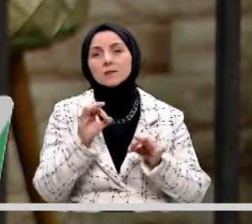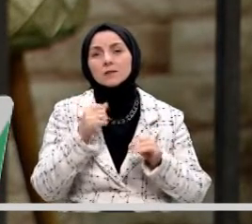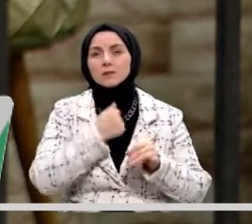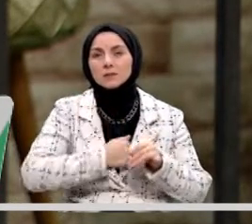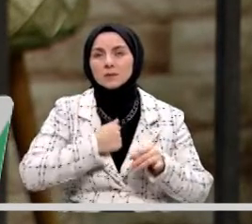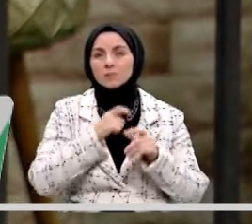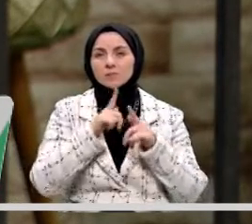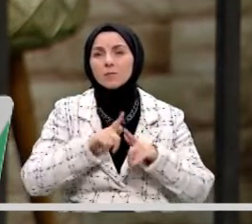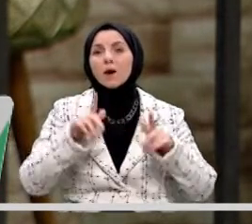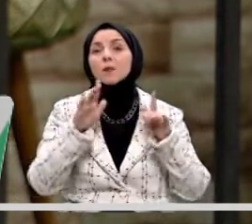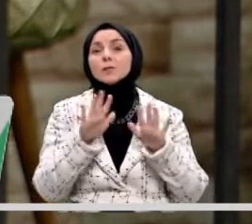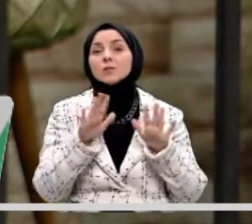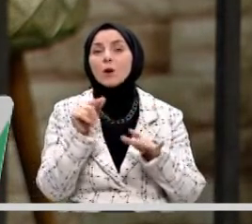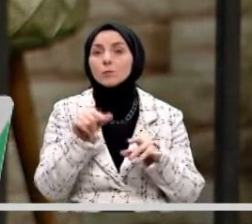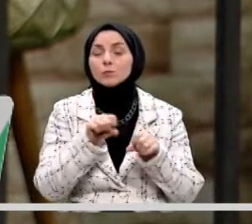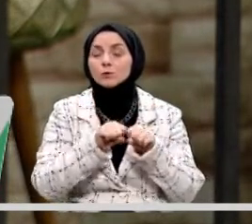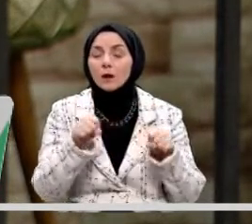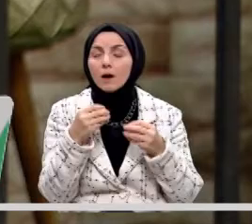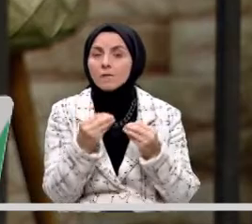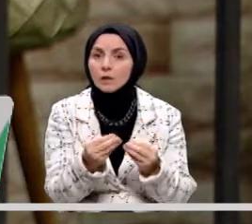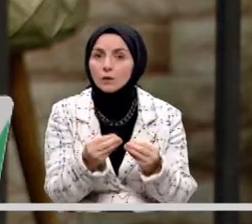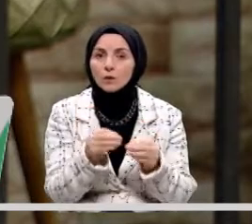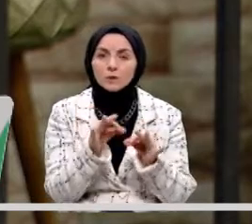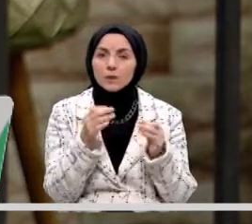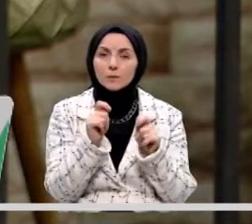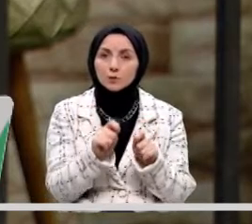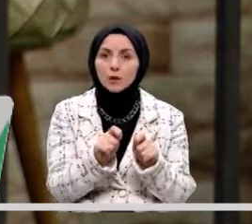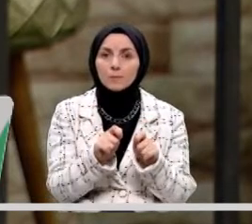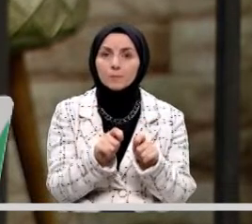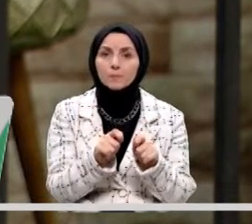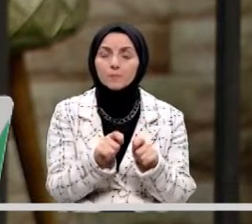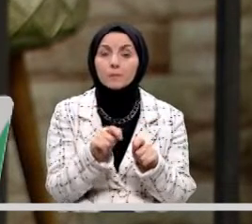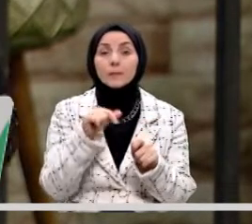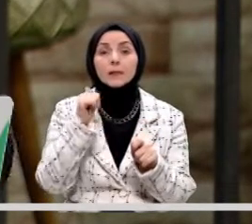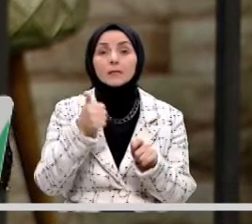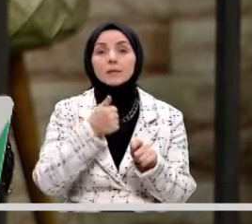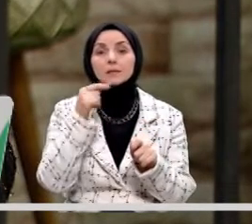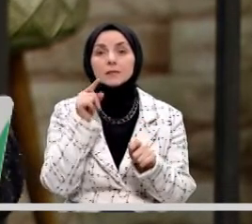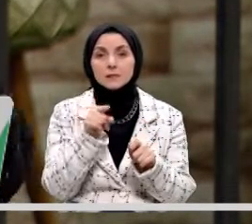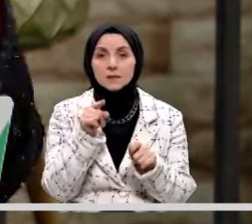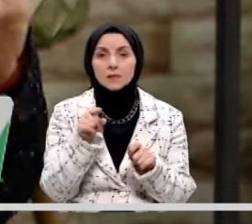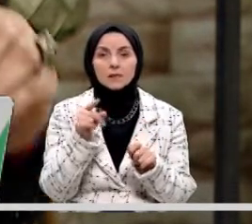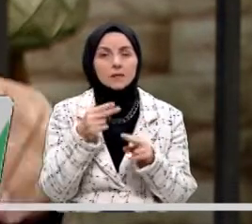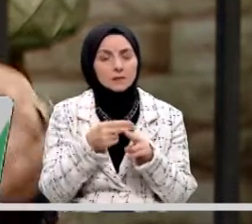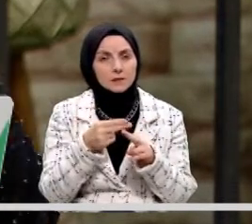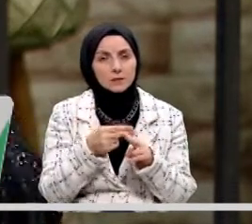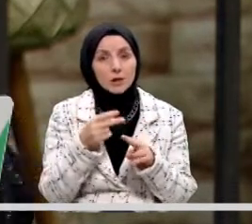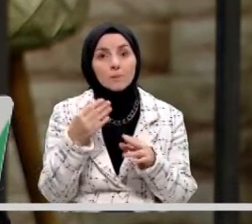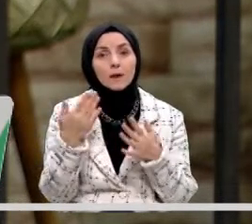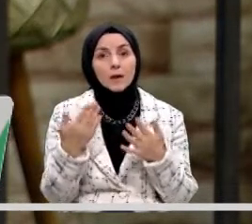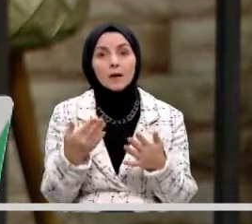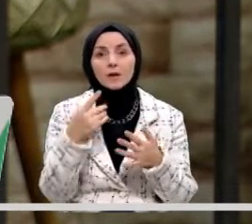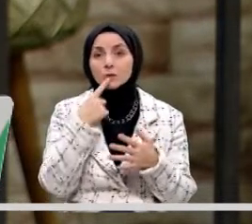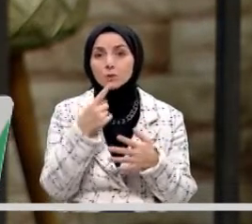çünkü bunlar sana zarar veriyormuş bunu öğrendim Ne yapacağım bundan sonra yarın senin deneyeceğim seni Eğer söylediğim